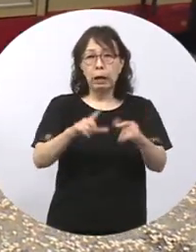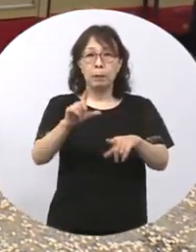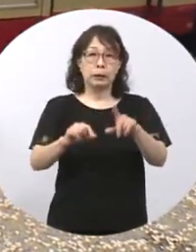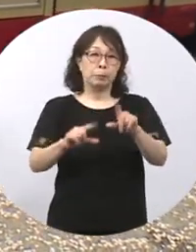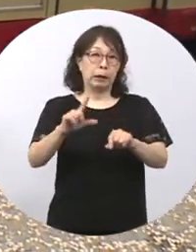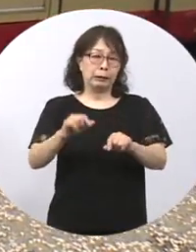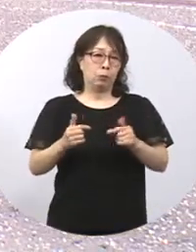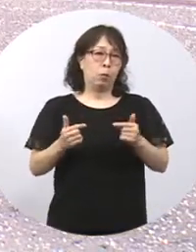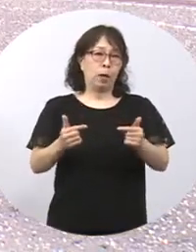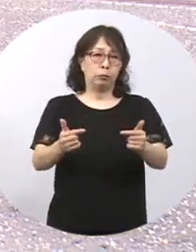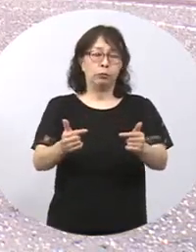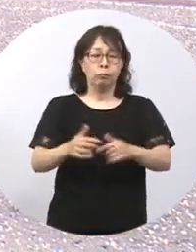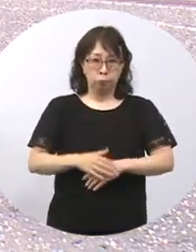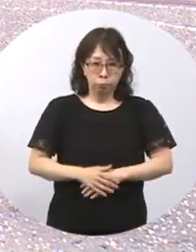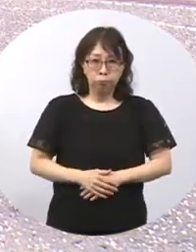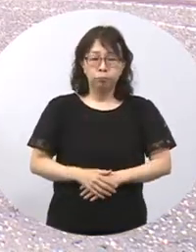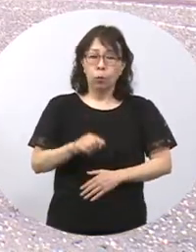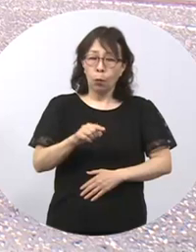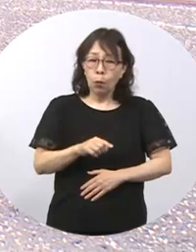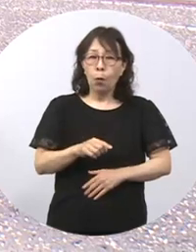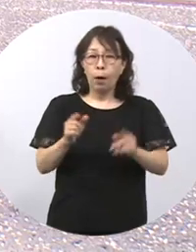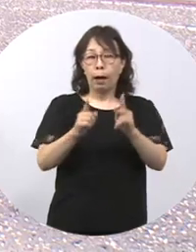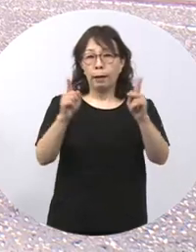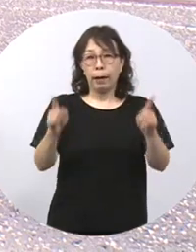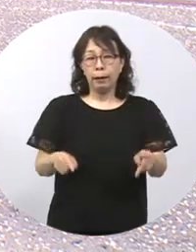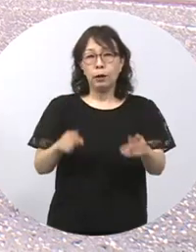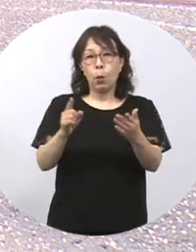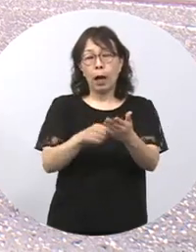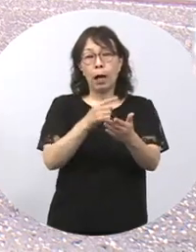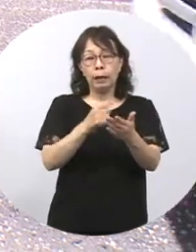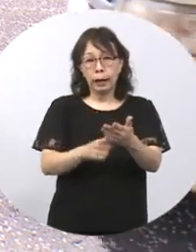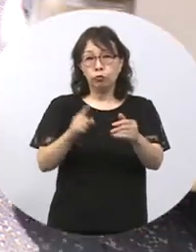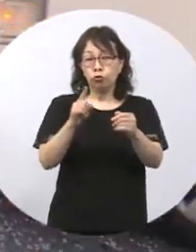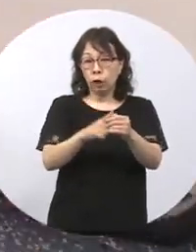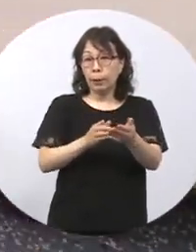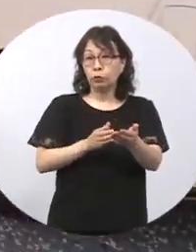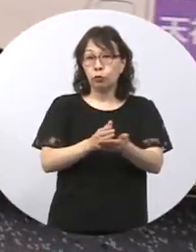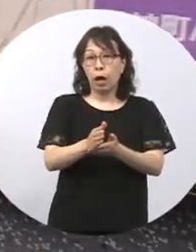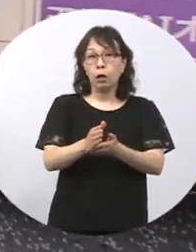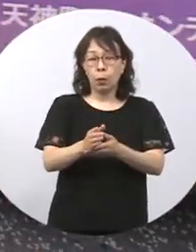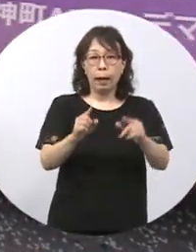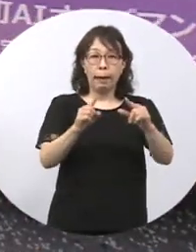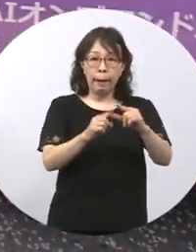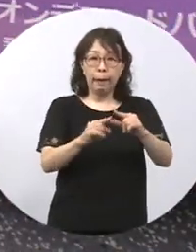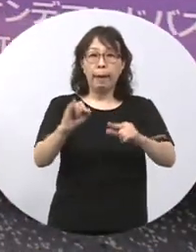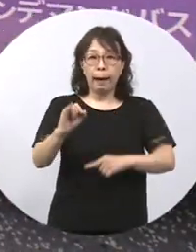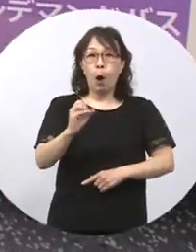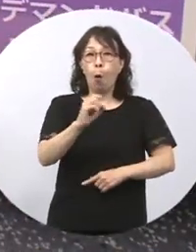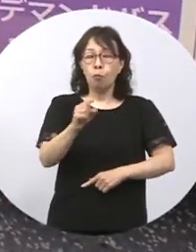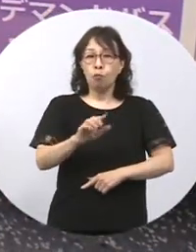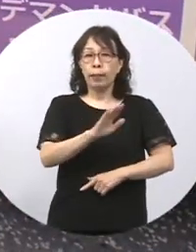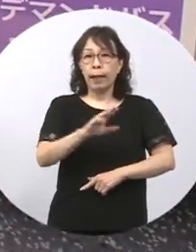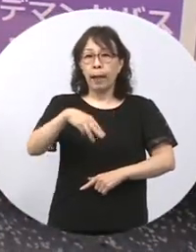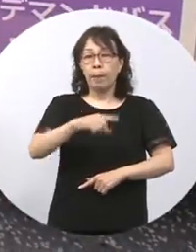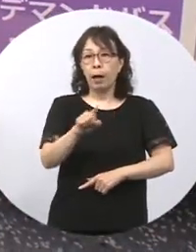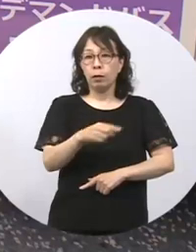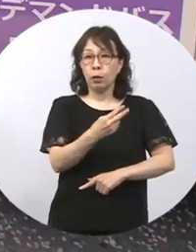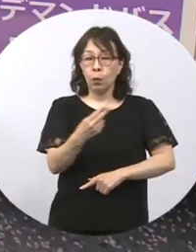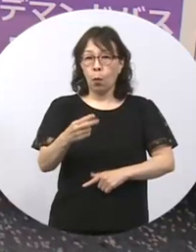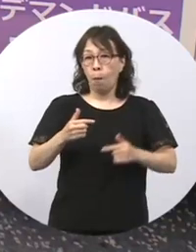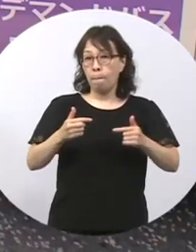ス。そこでその課題を解決しようと開始したのが AI オンデマンドバスの実証実験